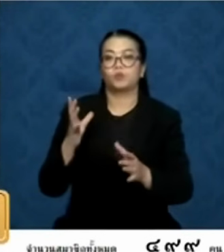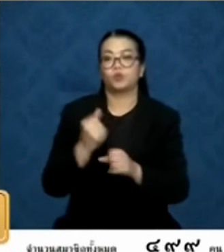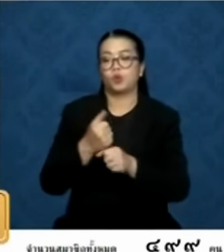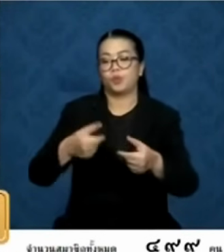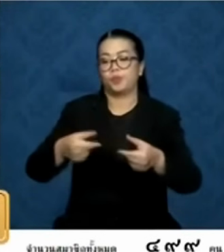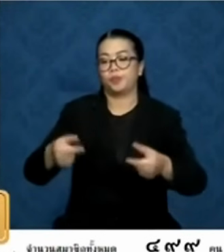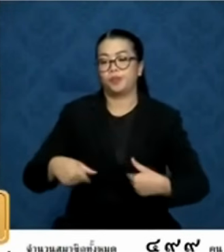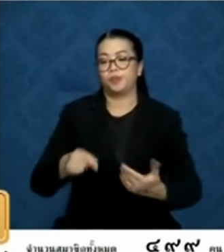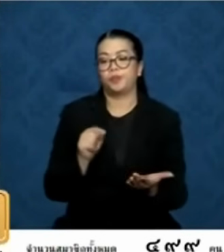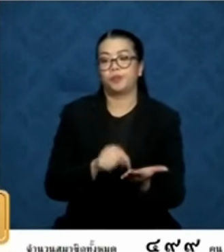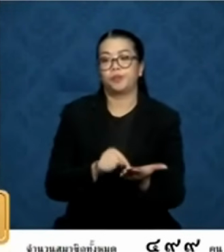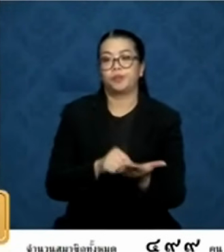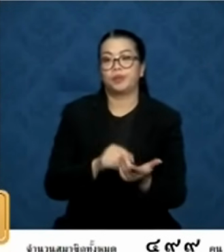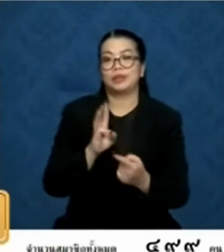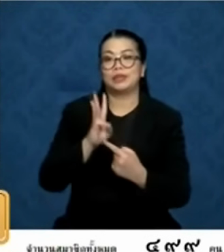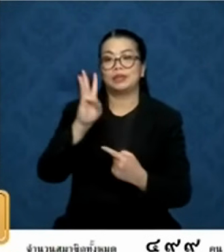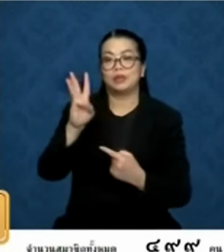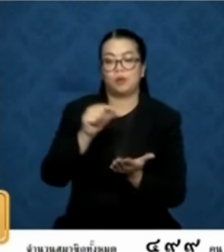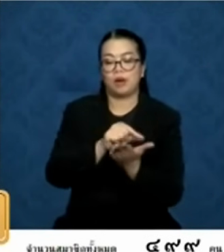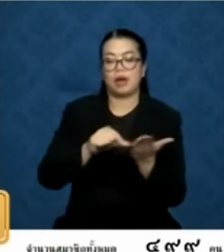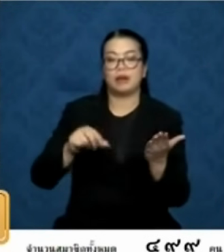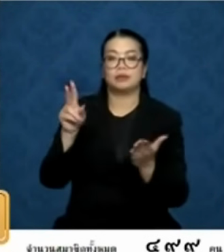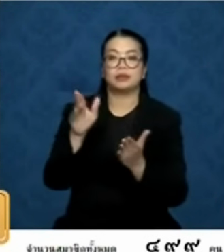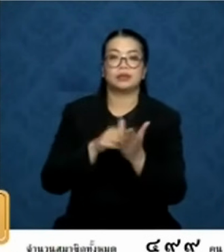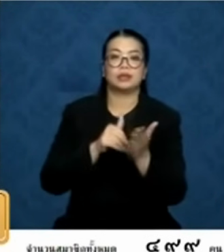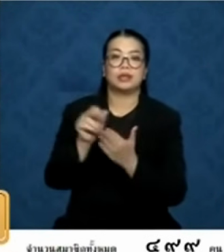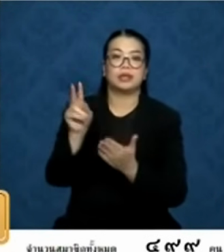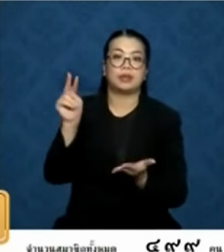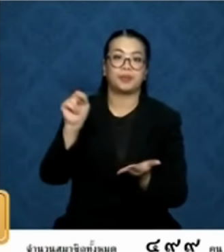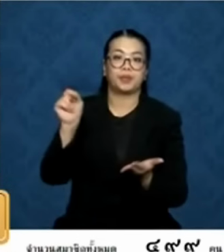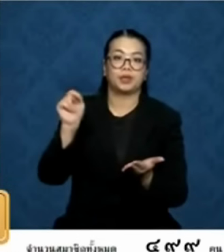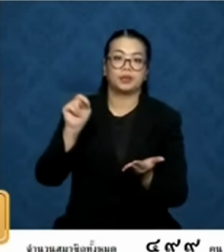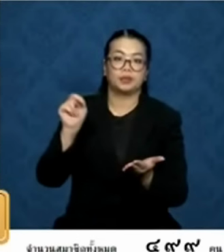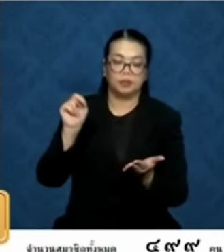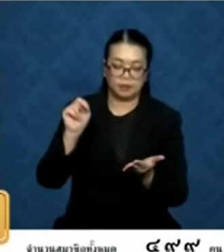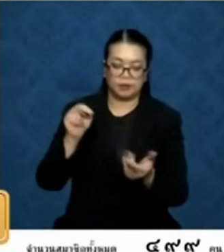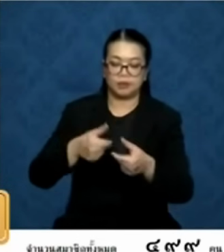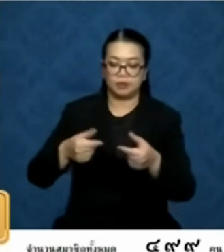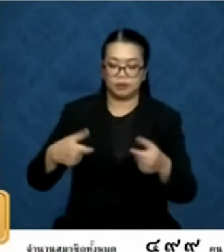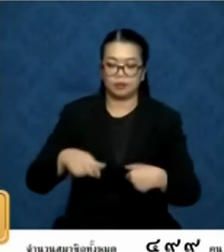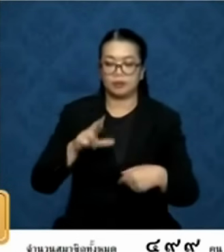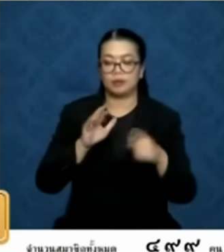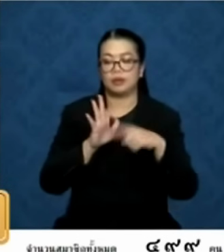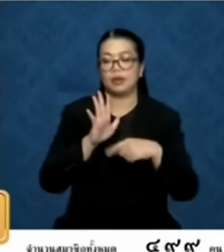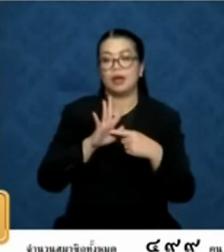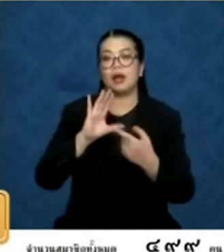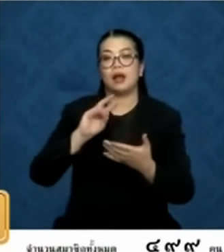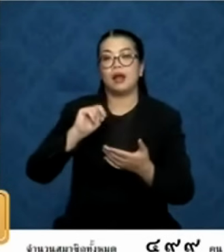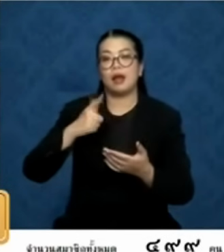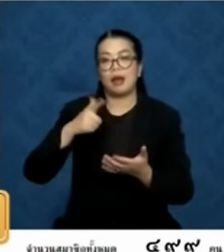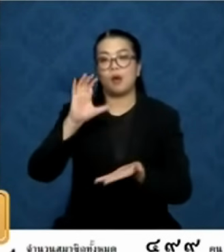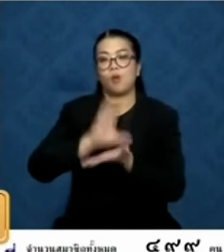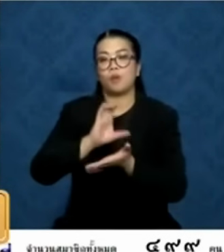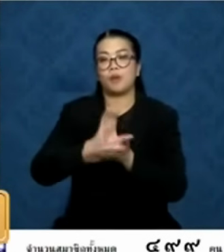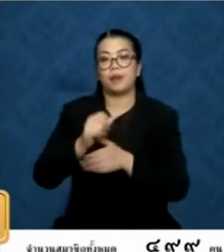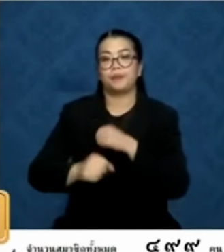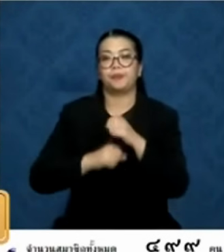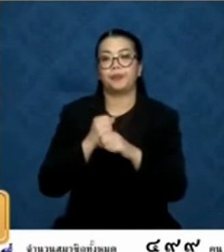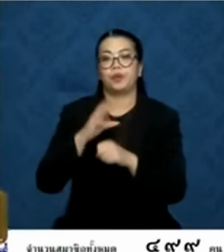แสดงไว้ในเอกสารงบประมาณฉบับที่6เล่มคาดน้ำเงินร่างพระราชบัญญัติงบประมาณรายจ่ายประจำปีงบประม